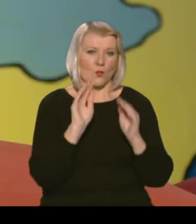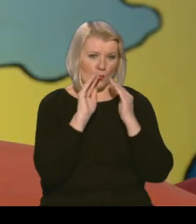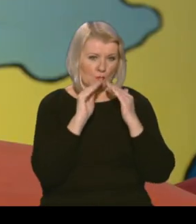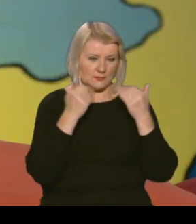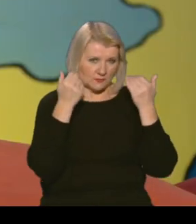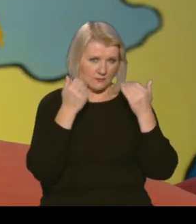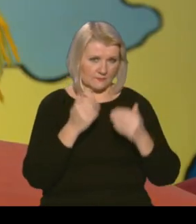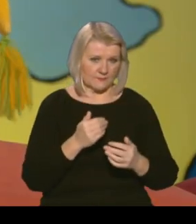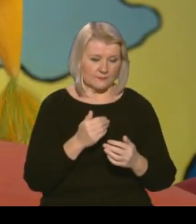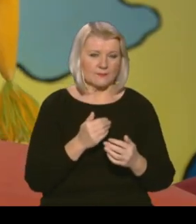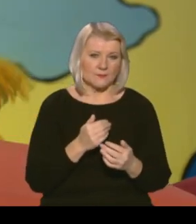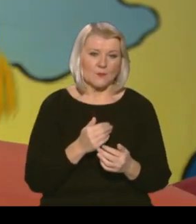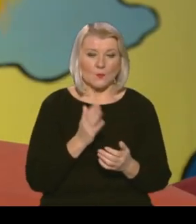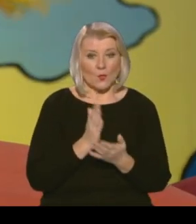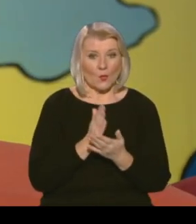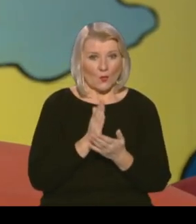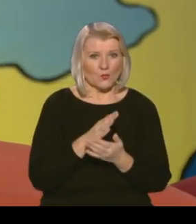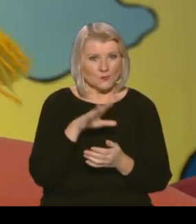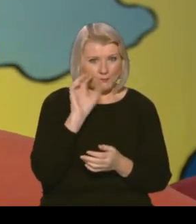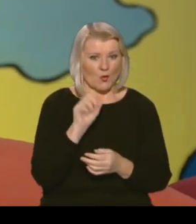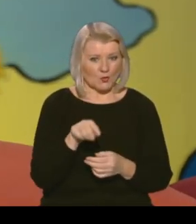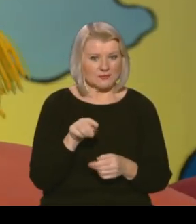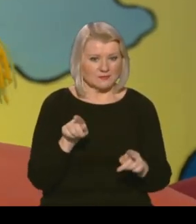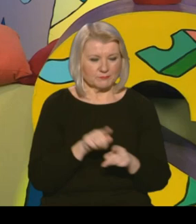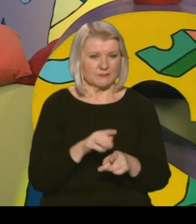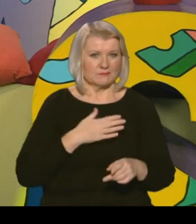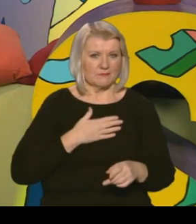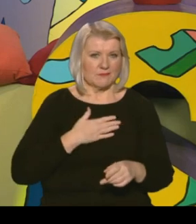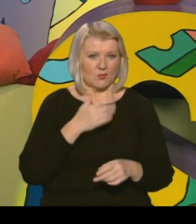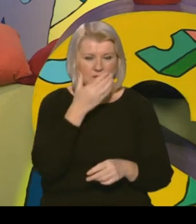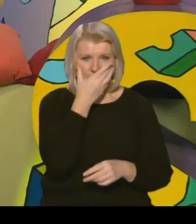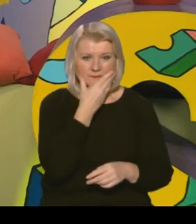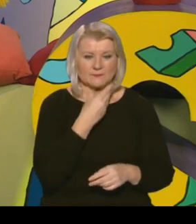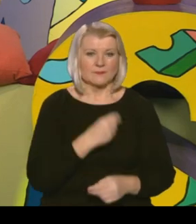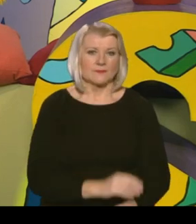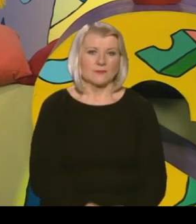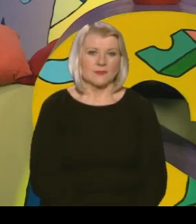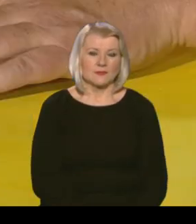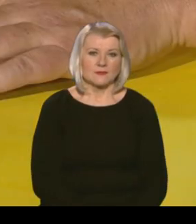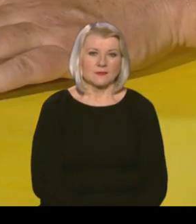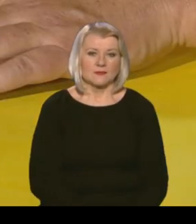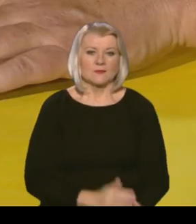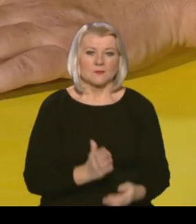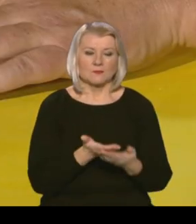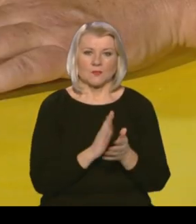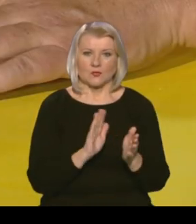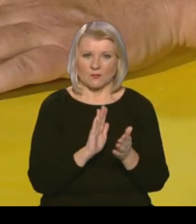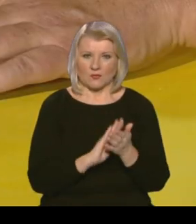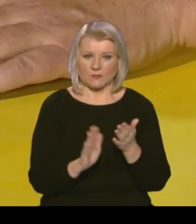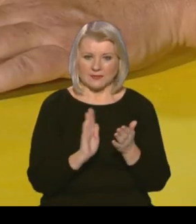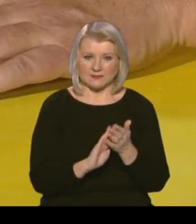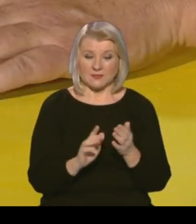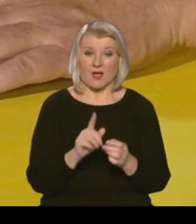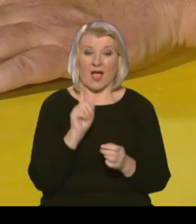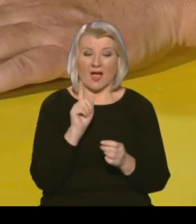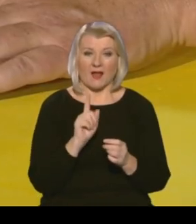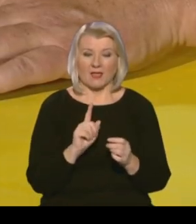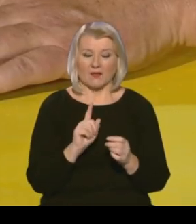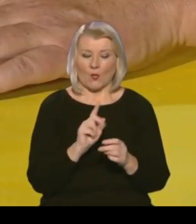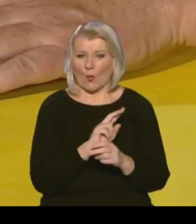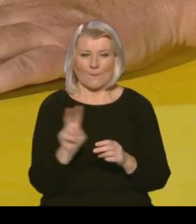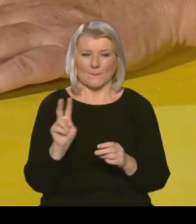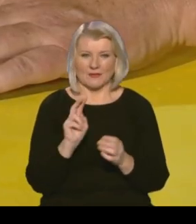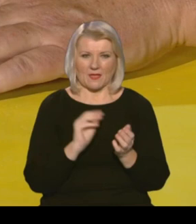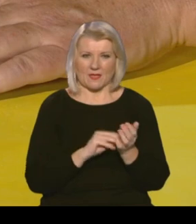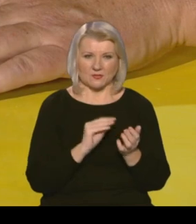pusu. Už si začínám být podobný. Tak a už to bude hotové, ale ne celé,